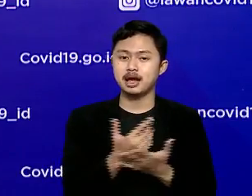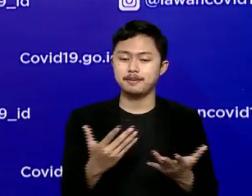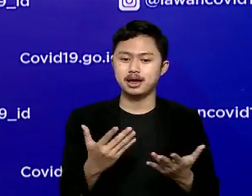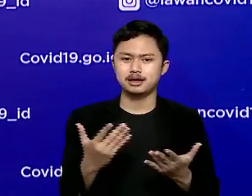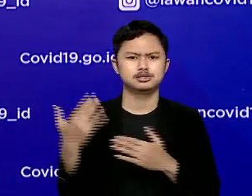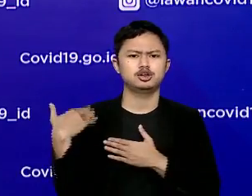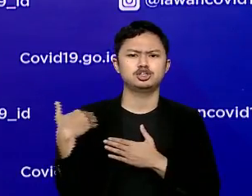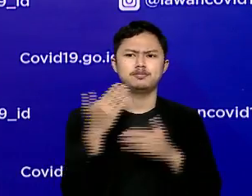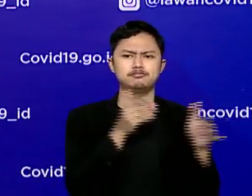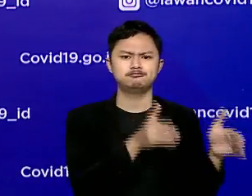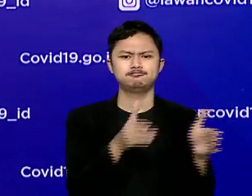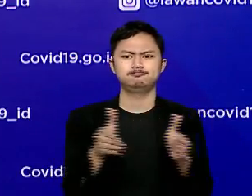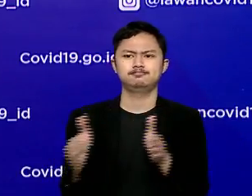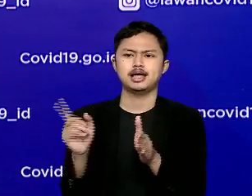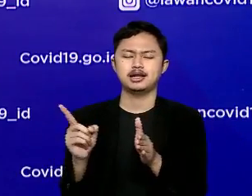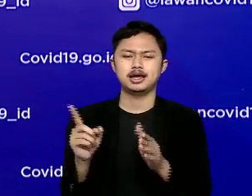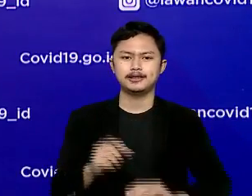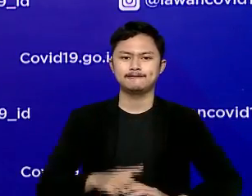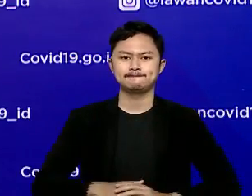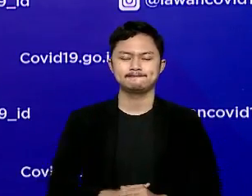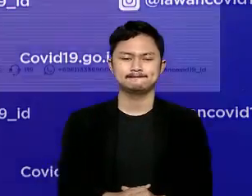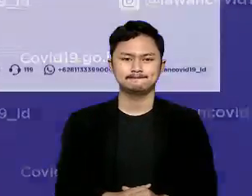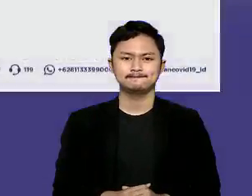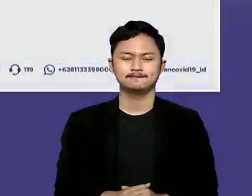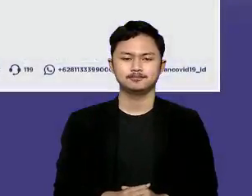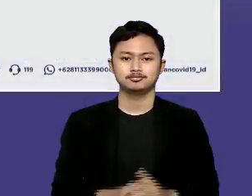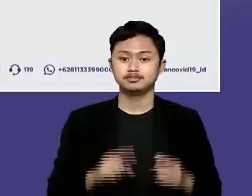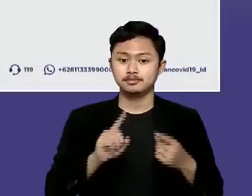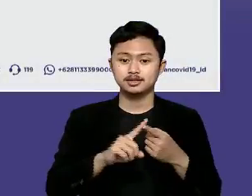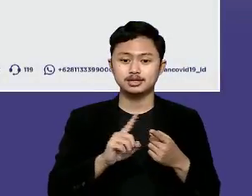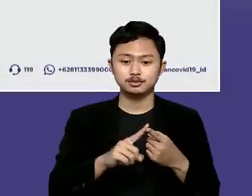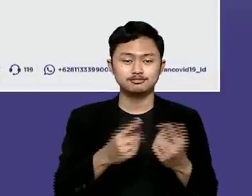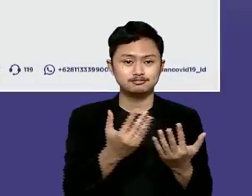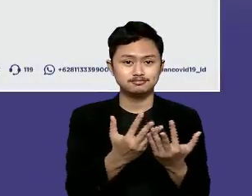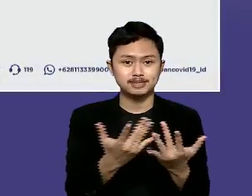masing-masing elemen. Pertama, yaitu peran